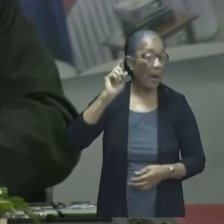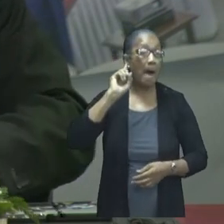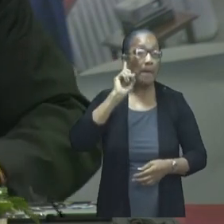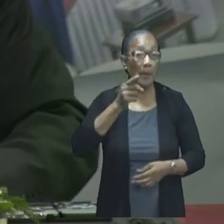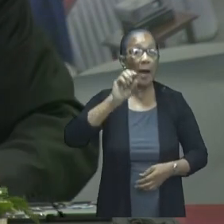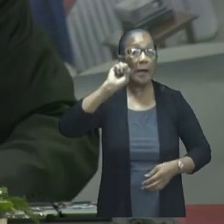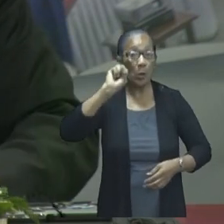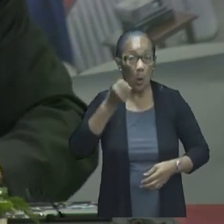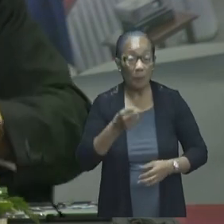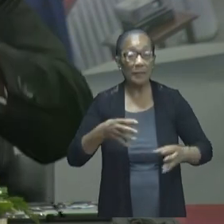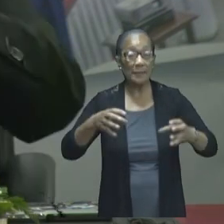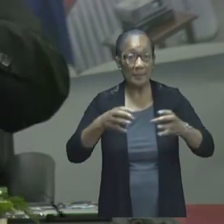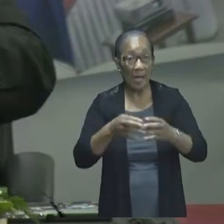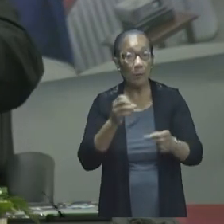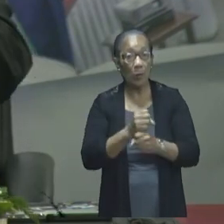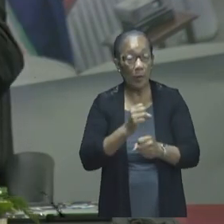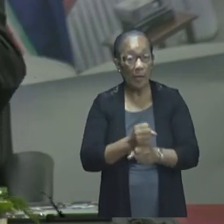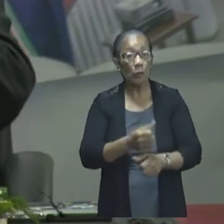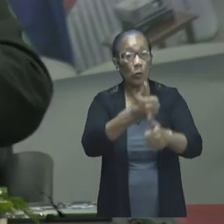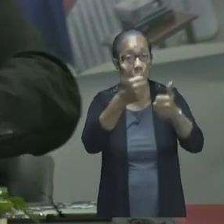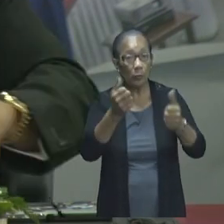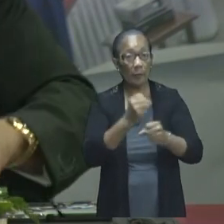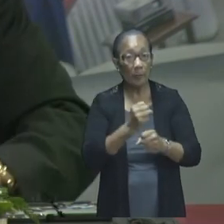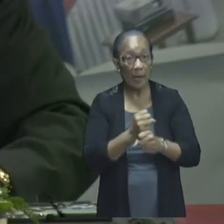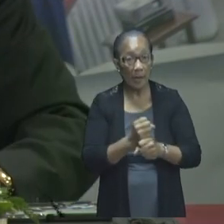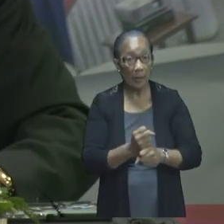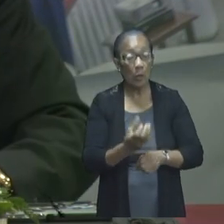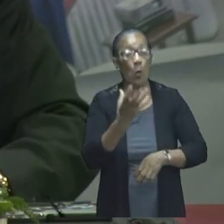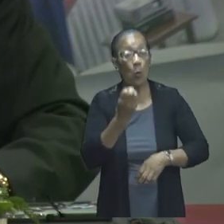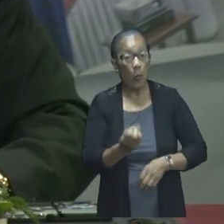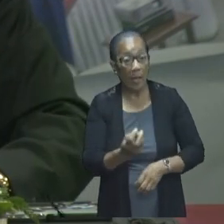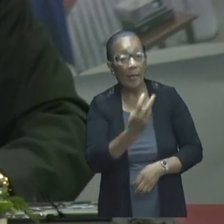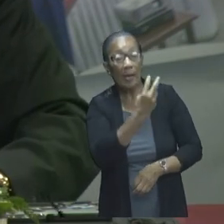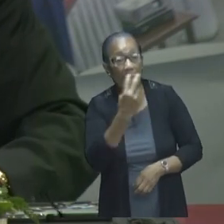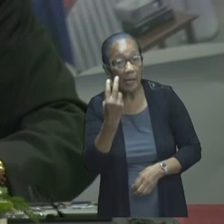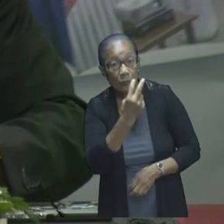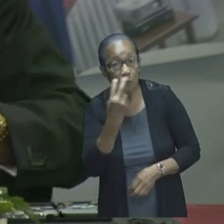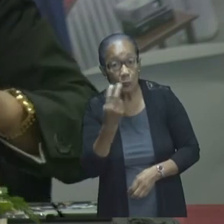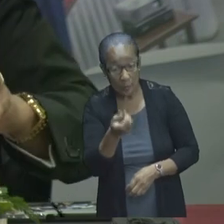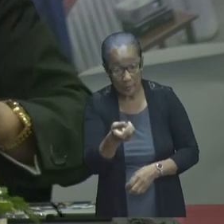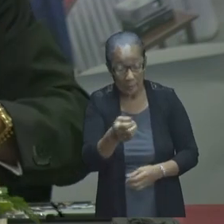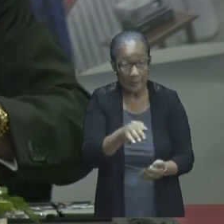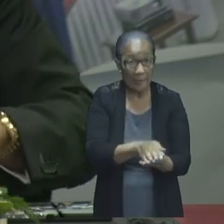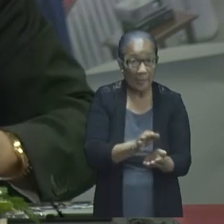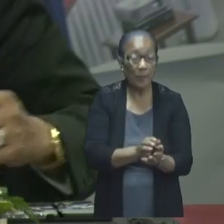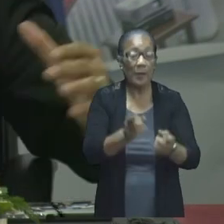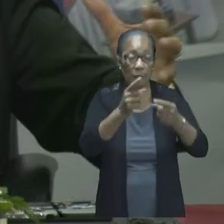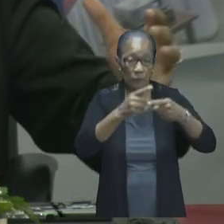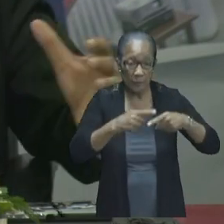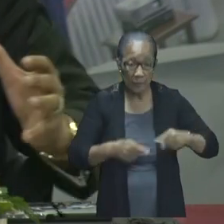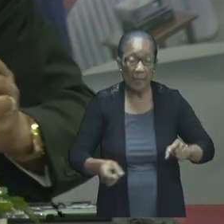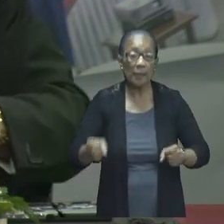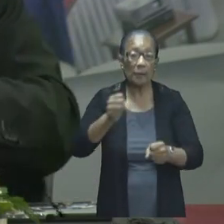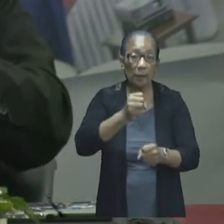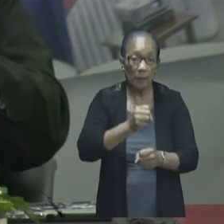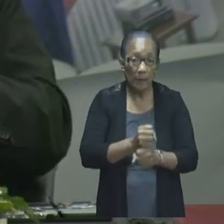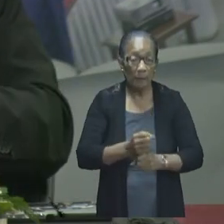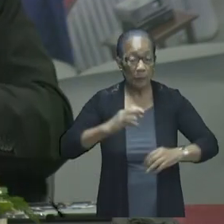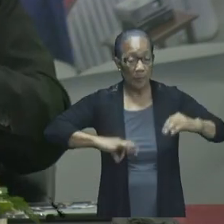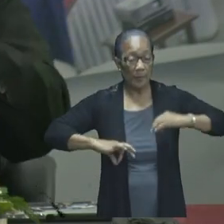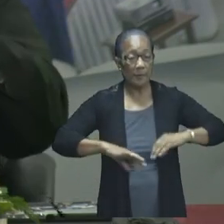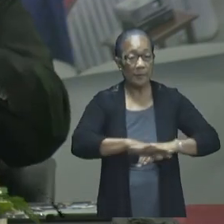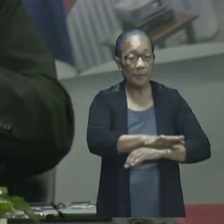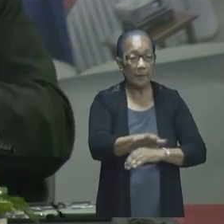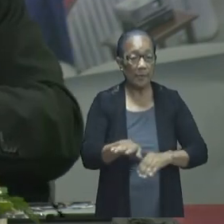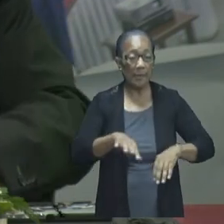mogelijk te maken is mijn wel budget te gaan zoeken bij de verschillende instituten bij de verschillende ministeries en alles bij elkaar gebracht